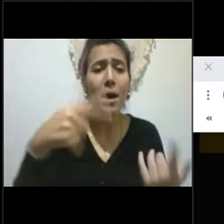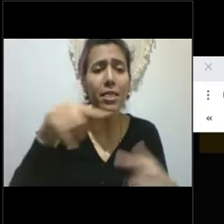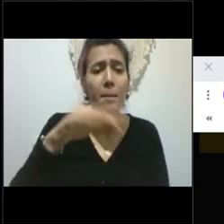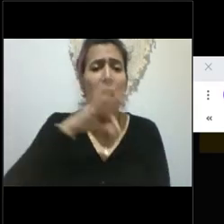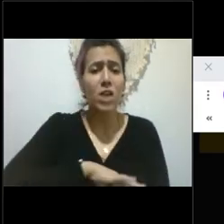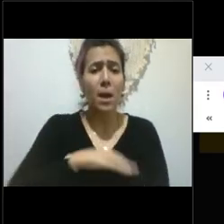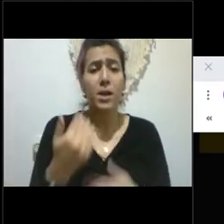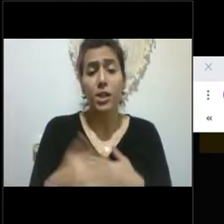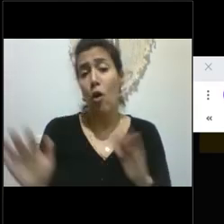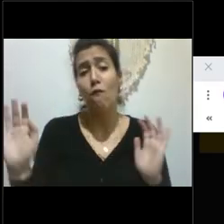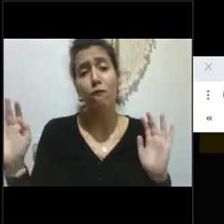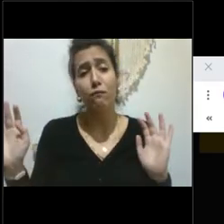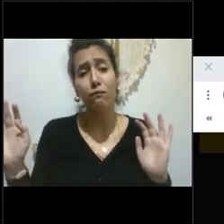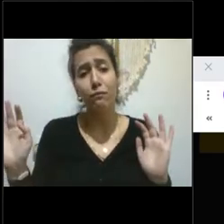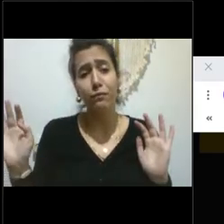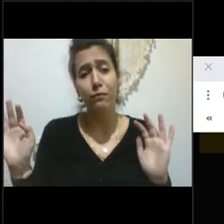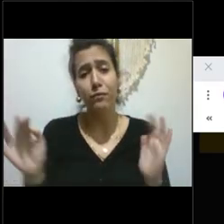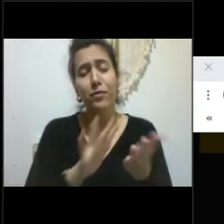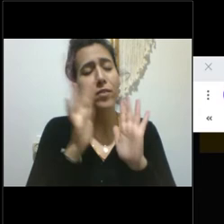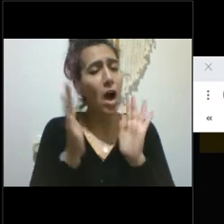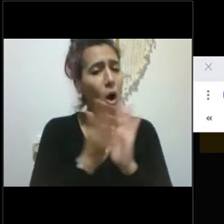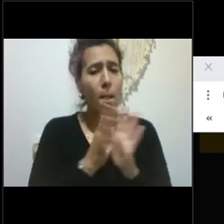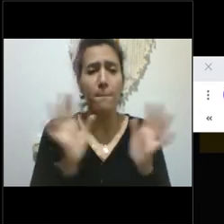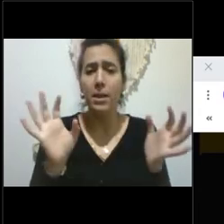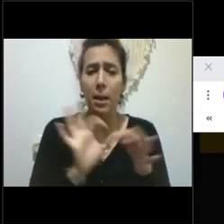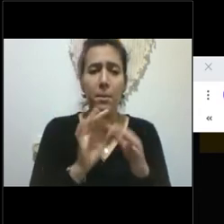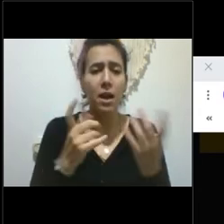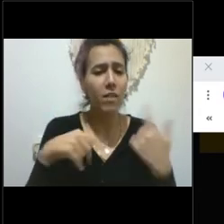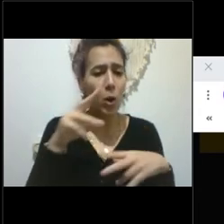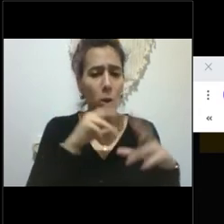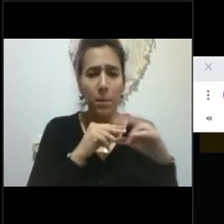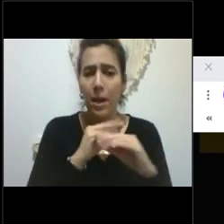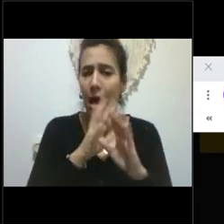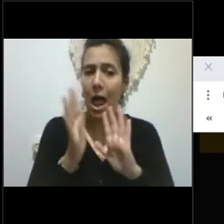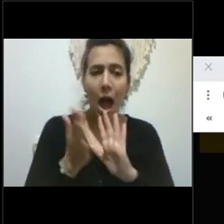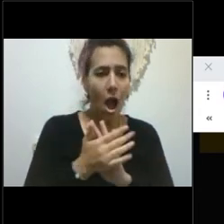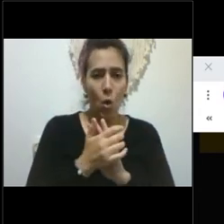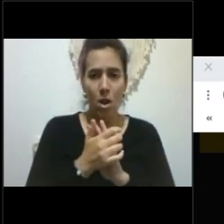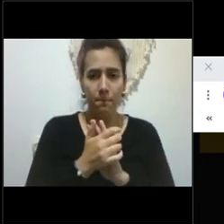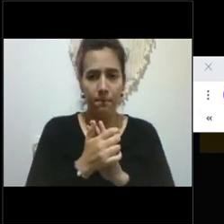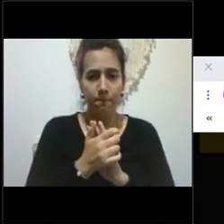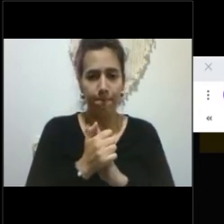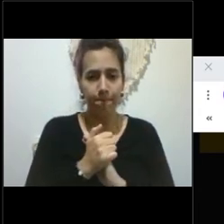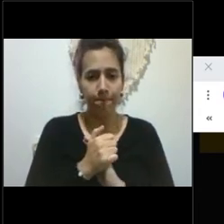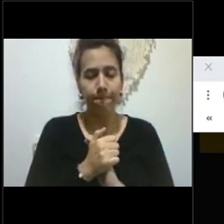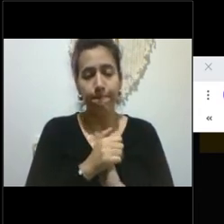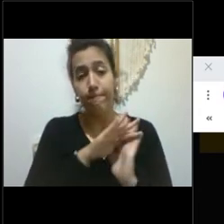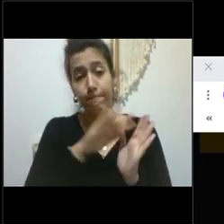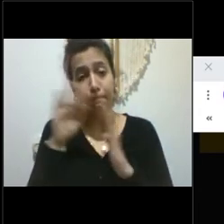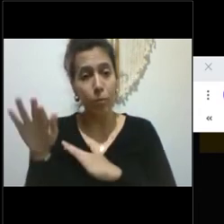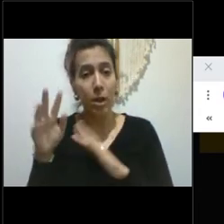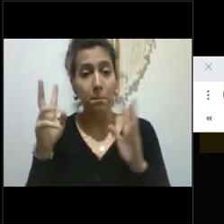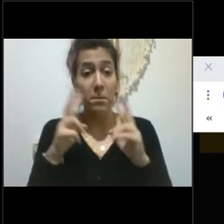זה הכל מתחבר, ואנחנו נדבר על הכל, ובואו נעבור למפגש השביעי.